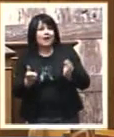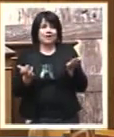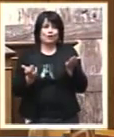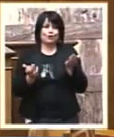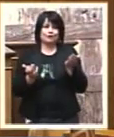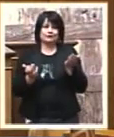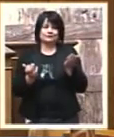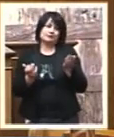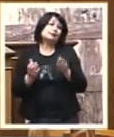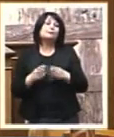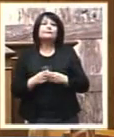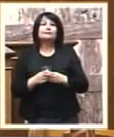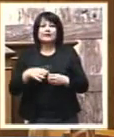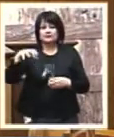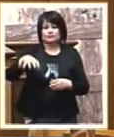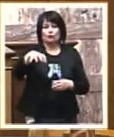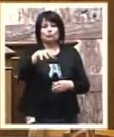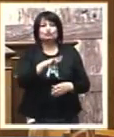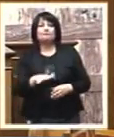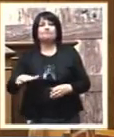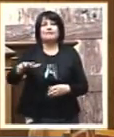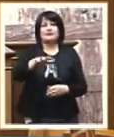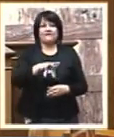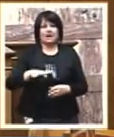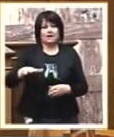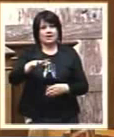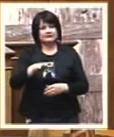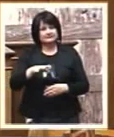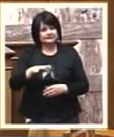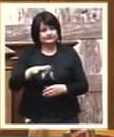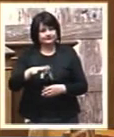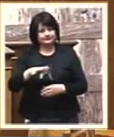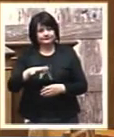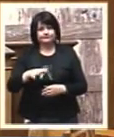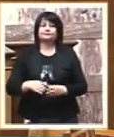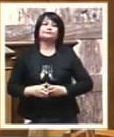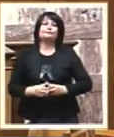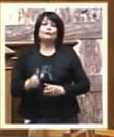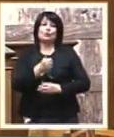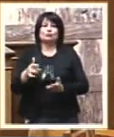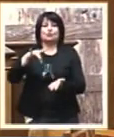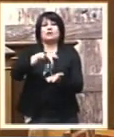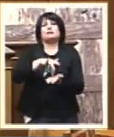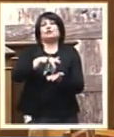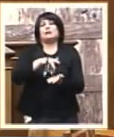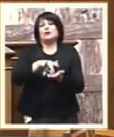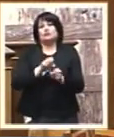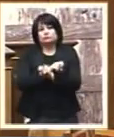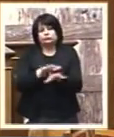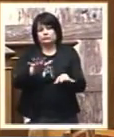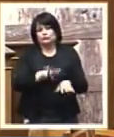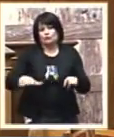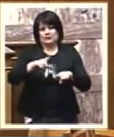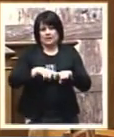αποτελεσματικά σε τοπικό περιφερειακό επίπεδο, συμμετοχικά και αποκεντρωμένα. Μέσα από αυτές